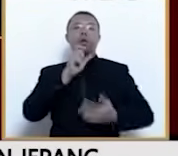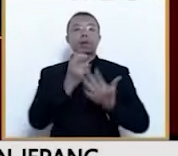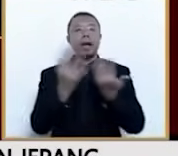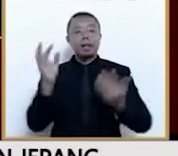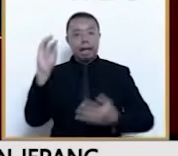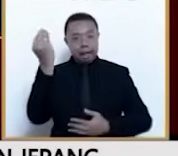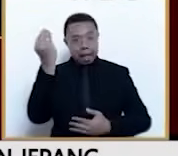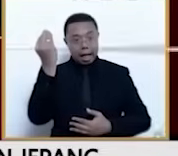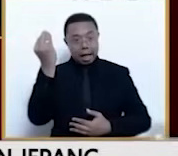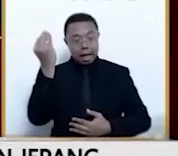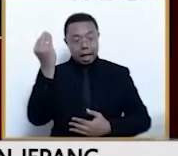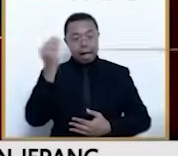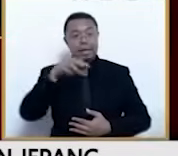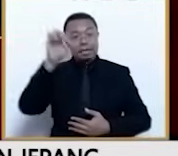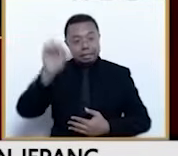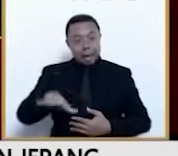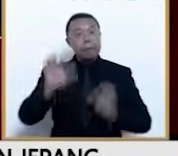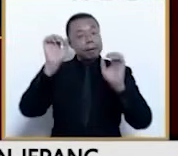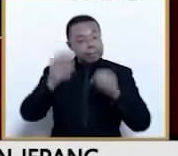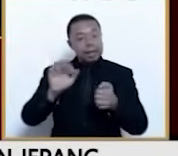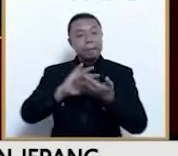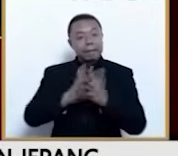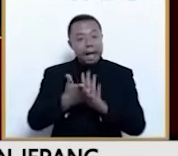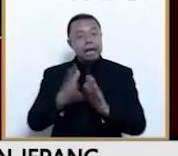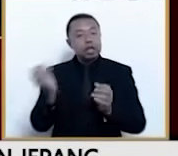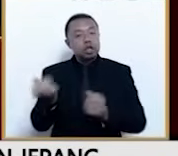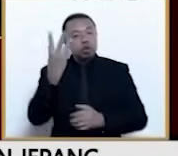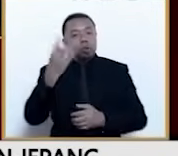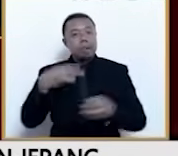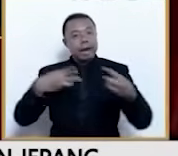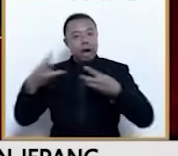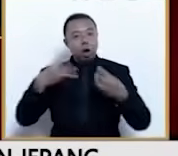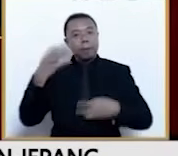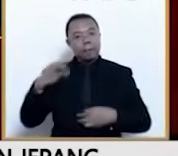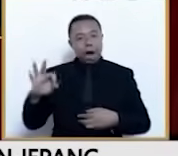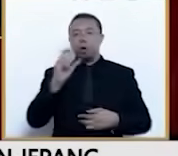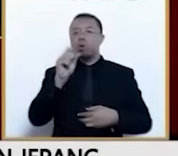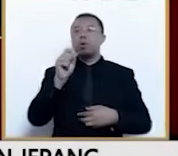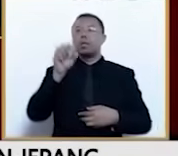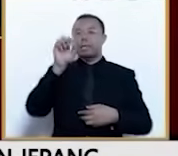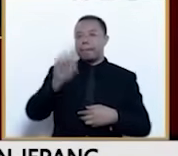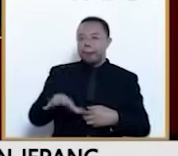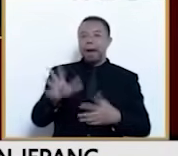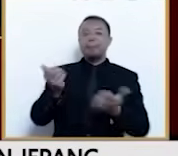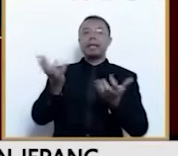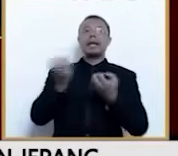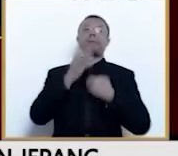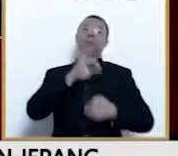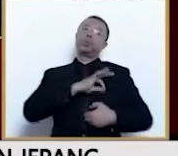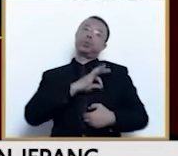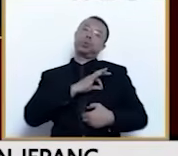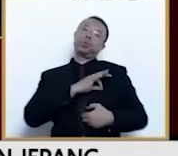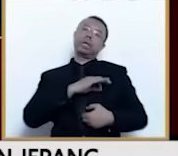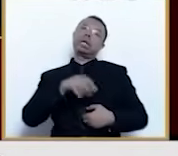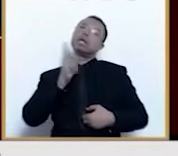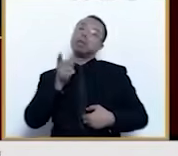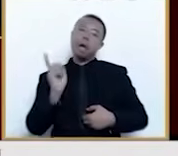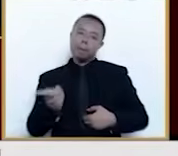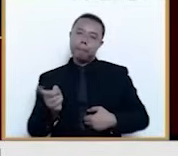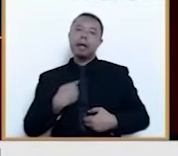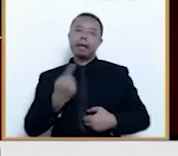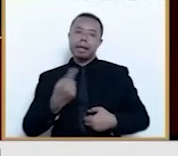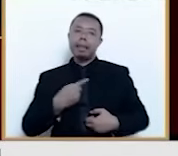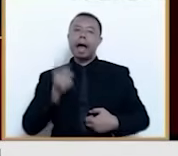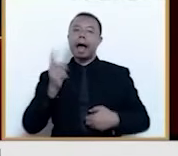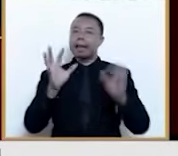warga Jakarta. Sampah bisa menjadi ekonomi sampah, ya. Untuk itu memang kita